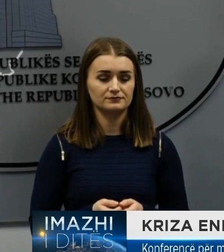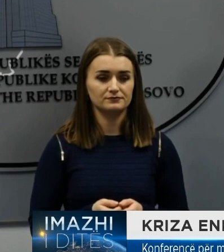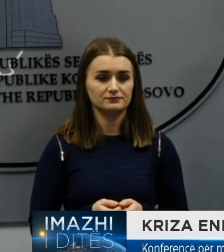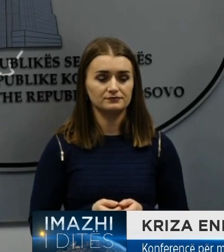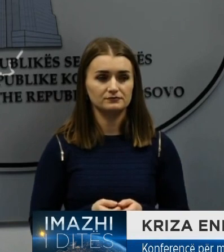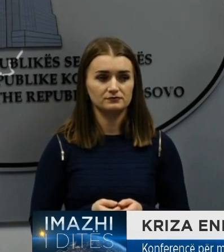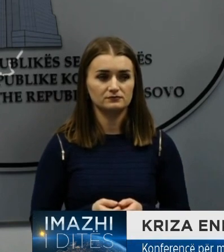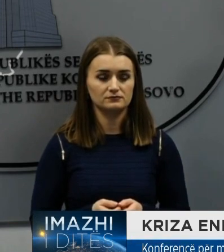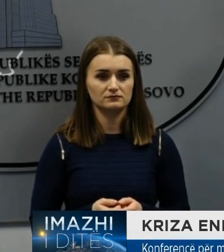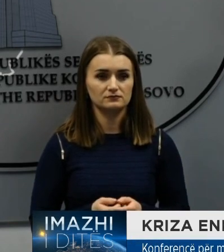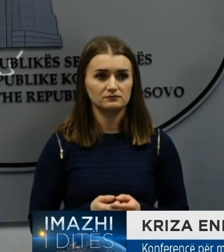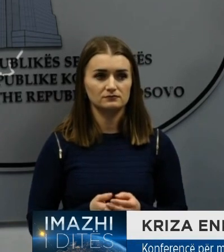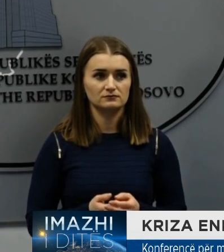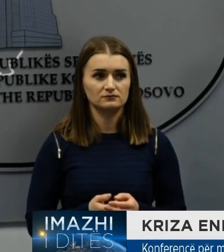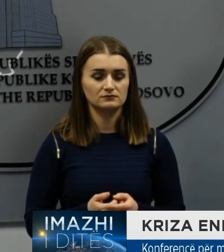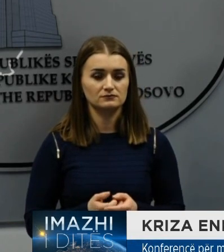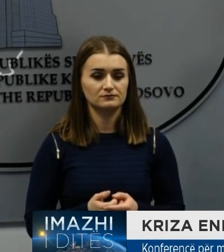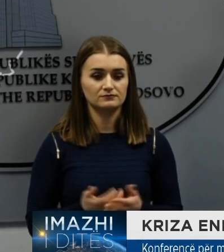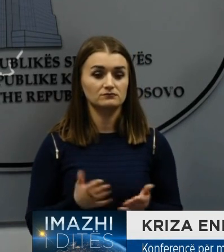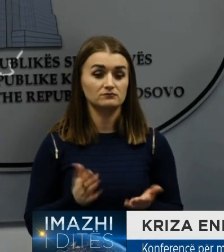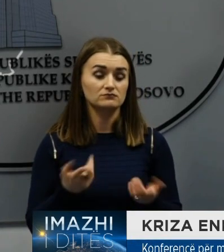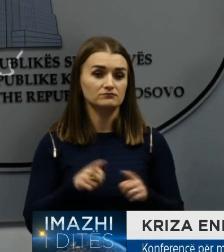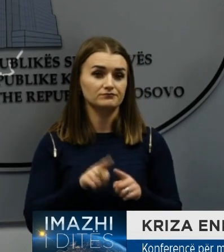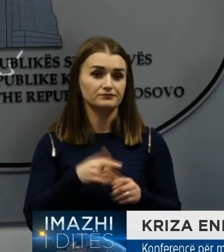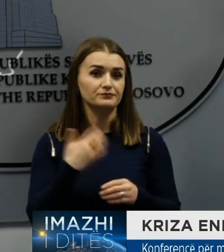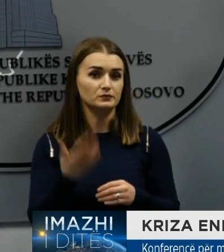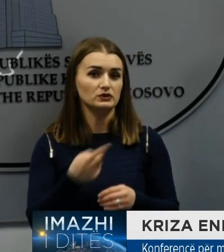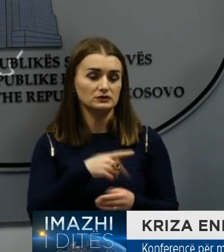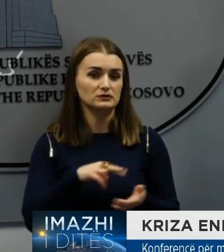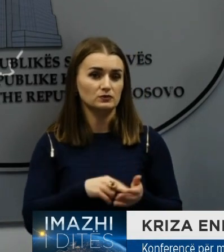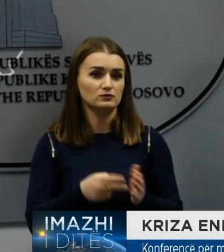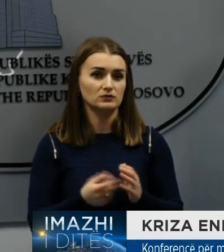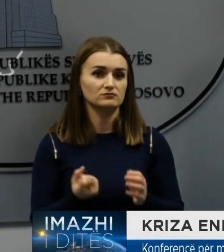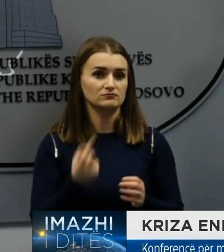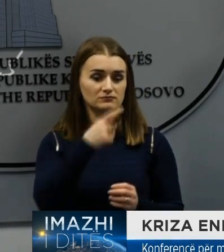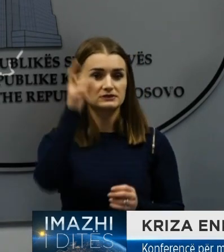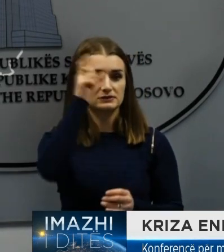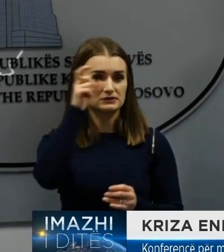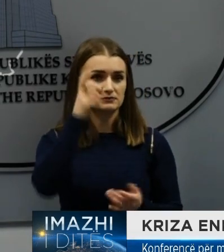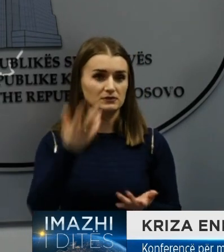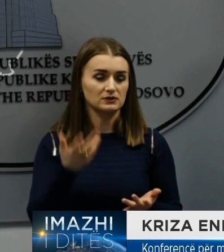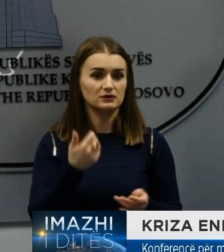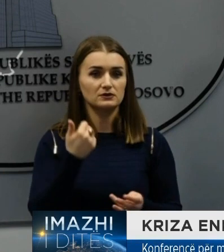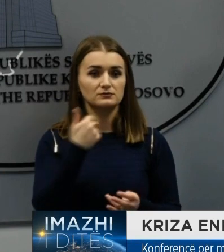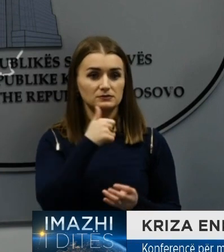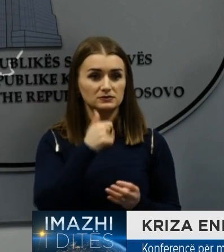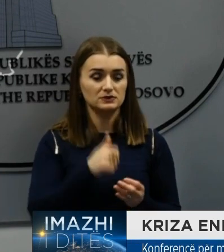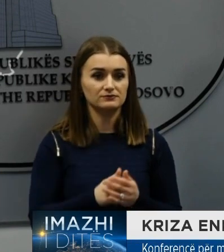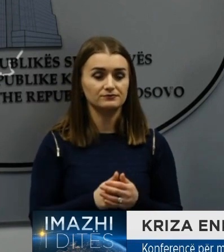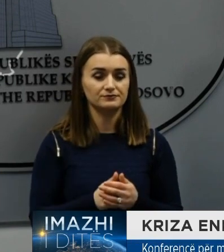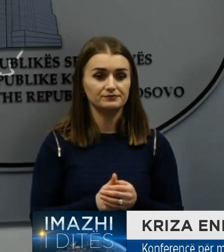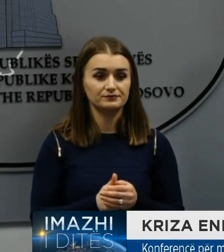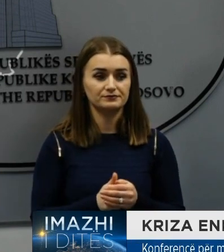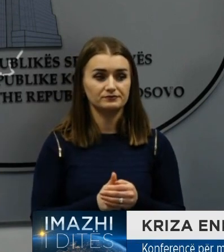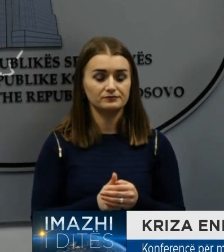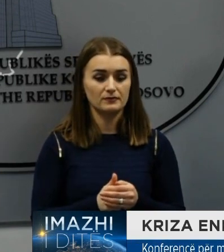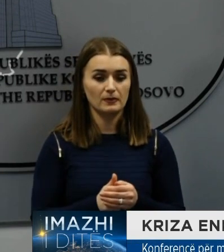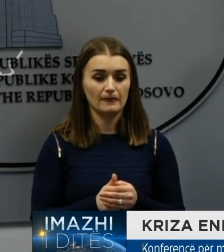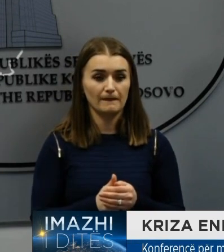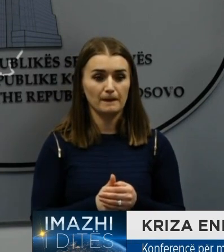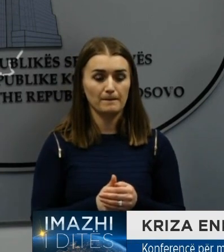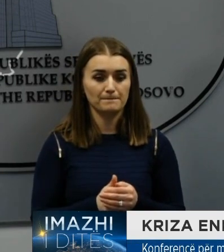vjen problemi tek linja interkonektive me Serbinë, ku ne kemi probleme që ta kontraktojmë